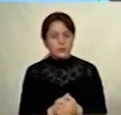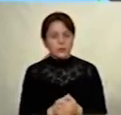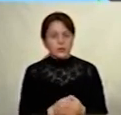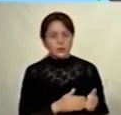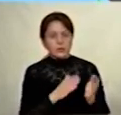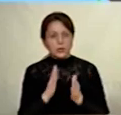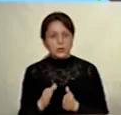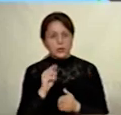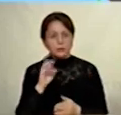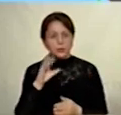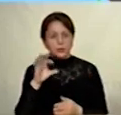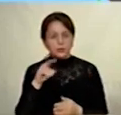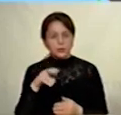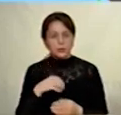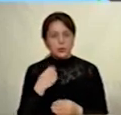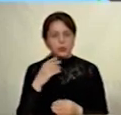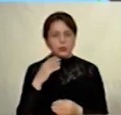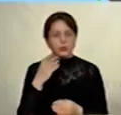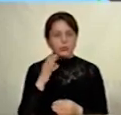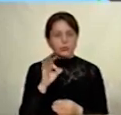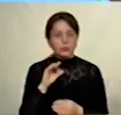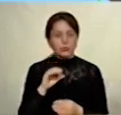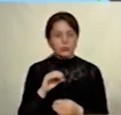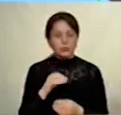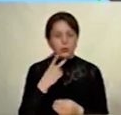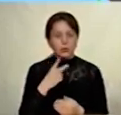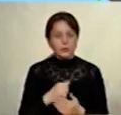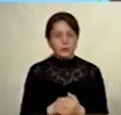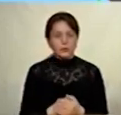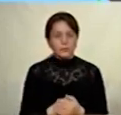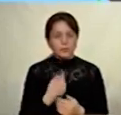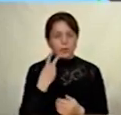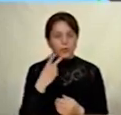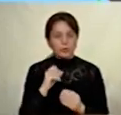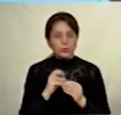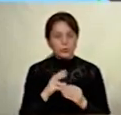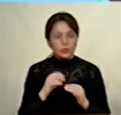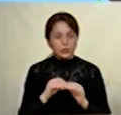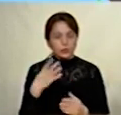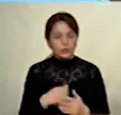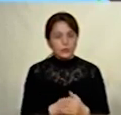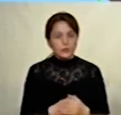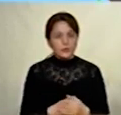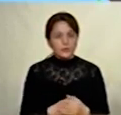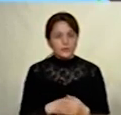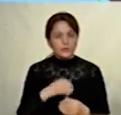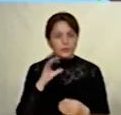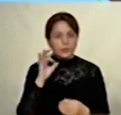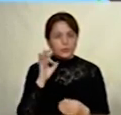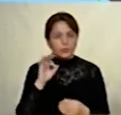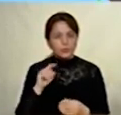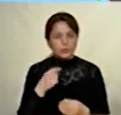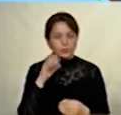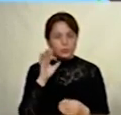Keyingi misol 0 bütün 102 ni 12 ga ko'paytirishimiz kerak. 2 ni 12 ga ko'paytirsak 24. 0 bütün 102